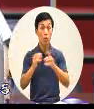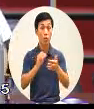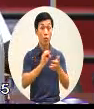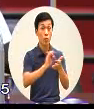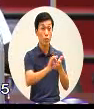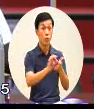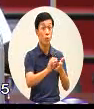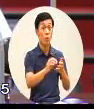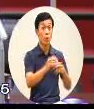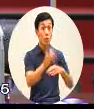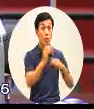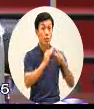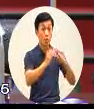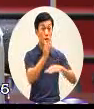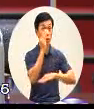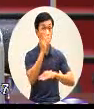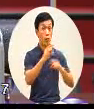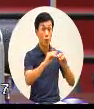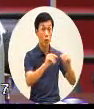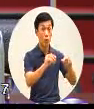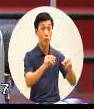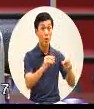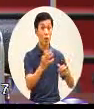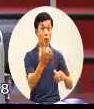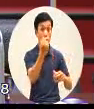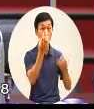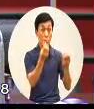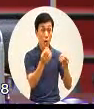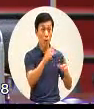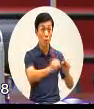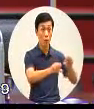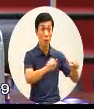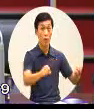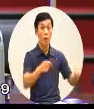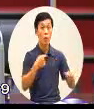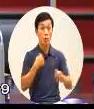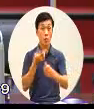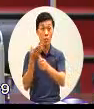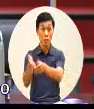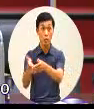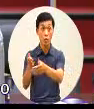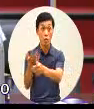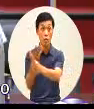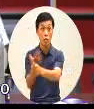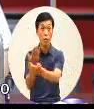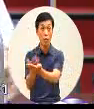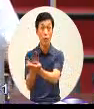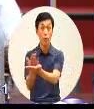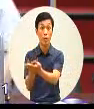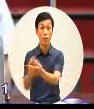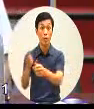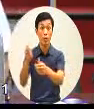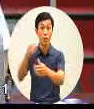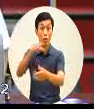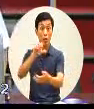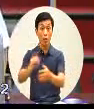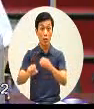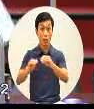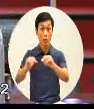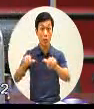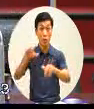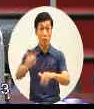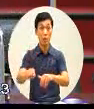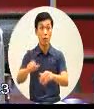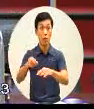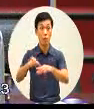偿占用，或者无钱占用，咱就爱讲讨这个占用金嘞。啊，人个土地都是叫来土地，